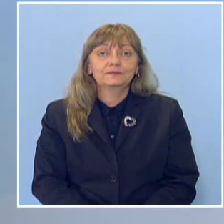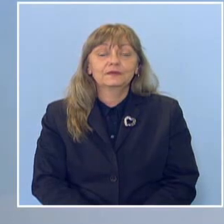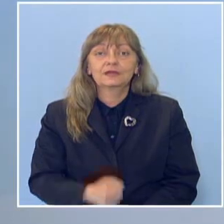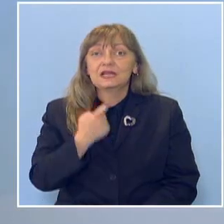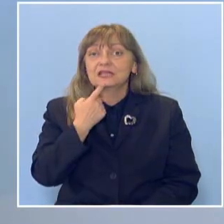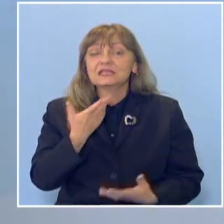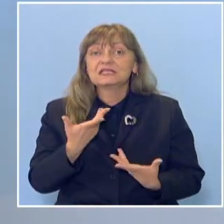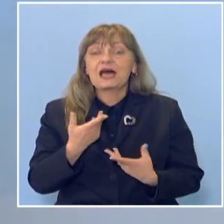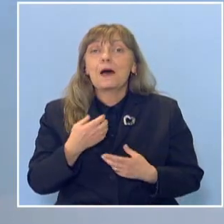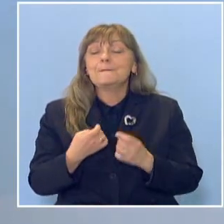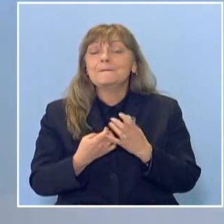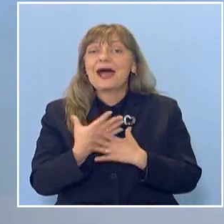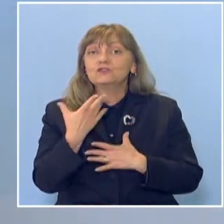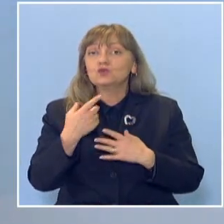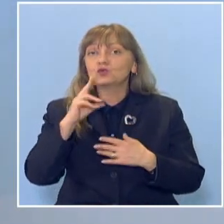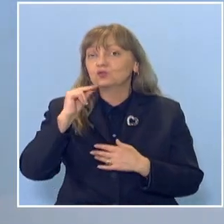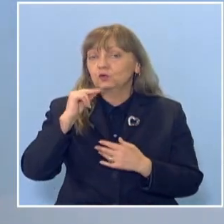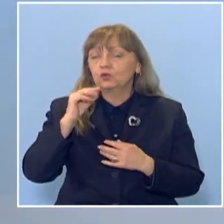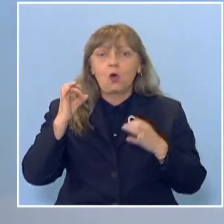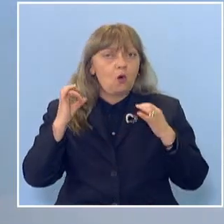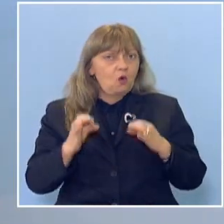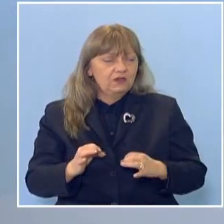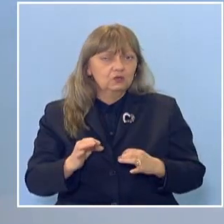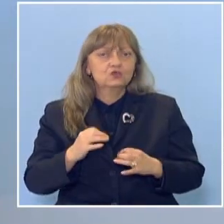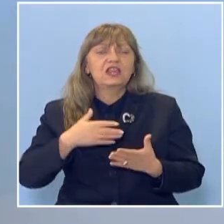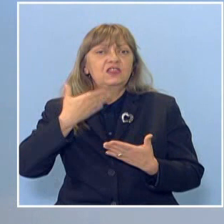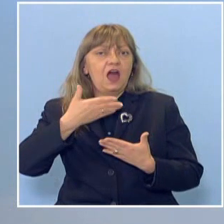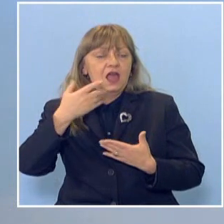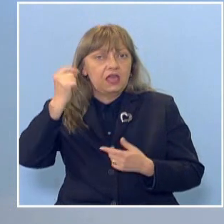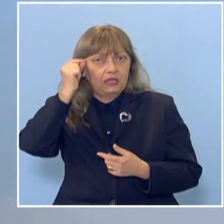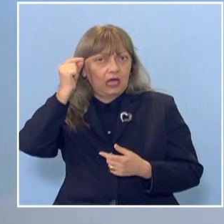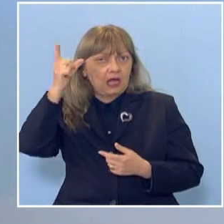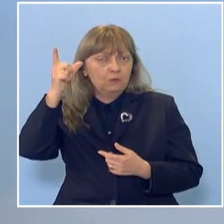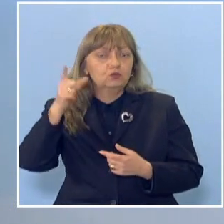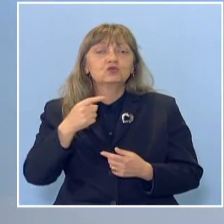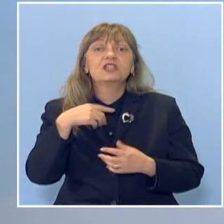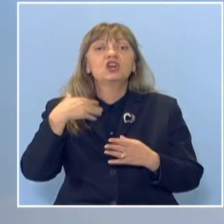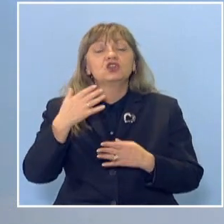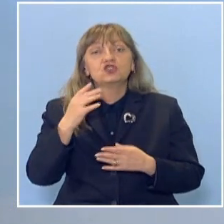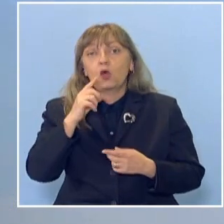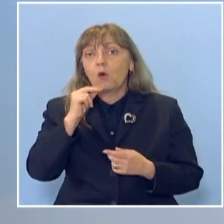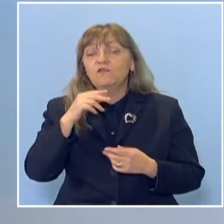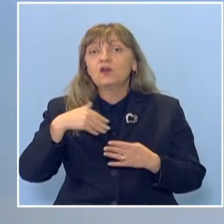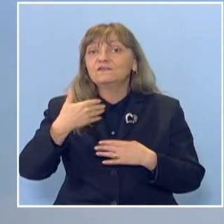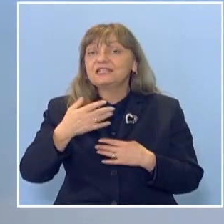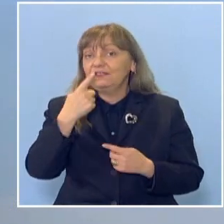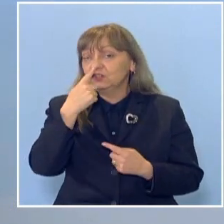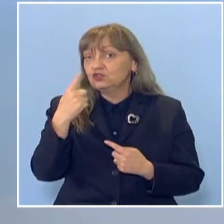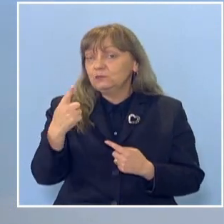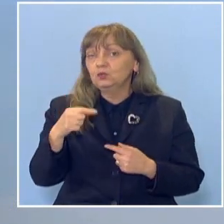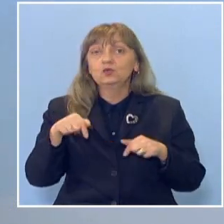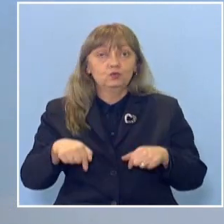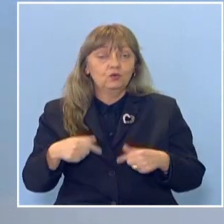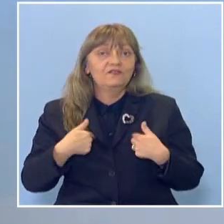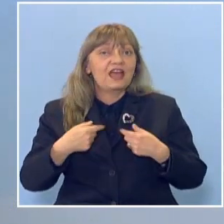За ораторското майсторство, увереността в речта и грамотността ще говорим следващите минути в Знание БГ. В нашото студио